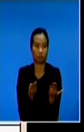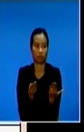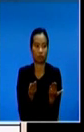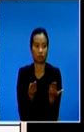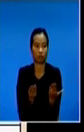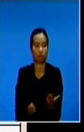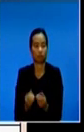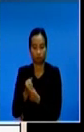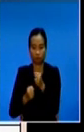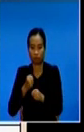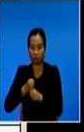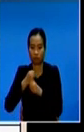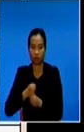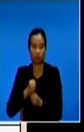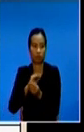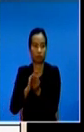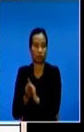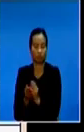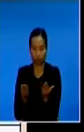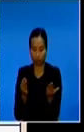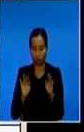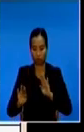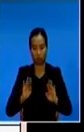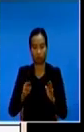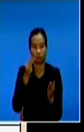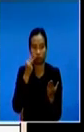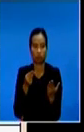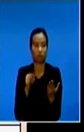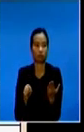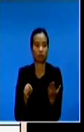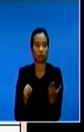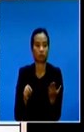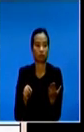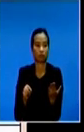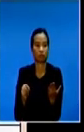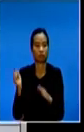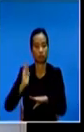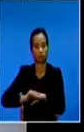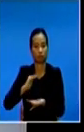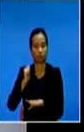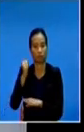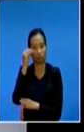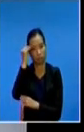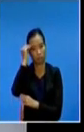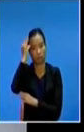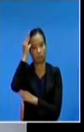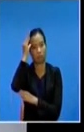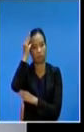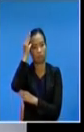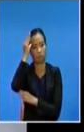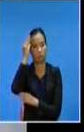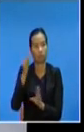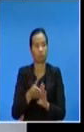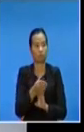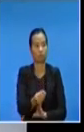ผู้อาวุโสแล้วมาประกอบความรู้ความสามารถนะครับก็ถัดนะครับเฟรมถัดไปเลย